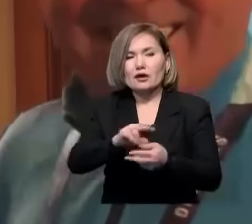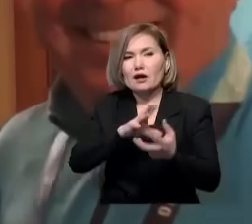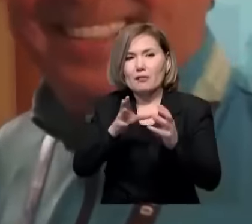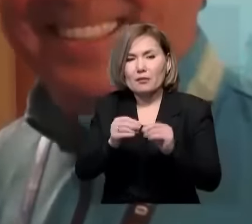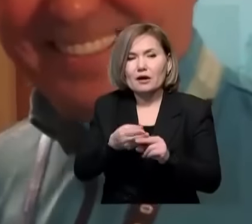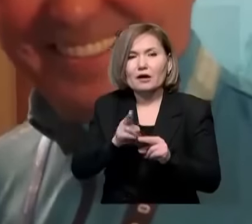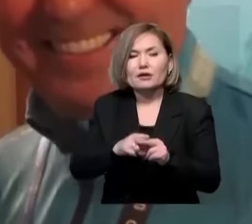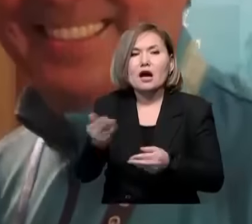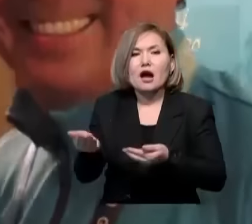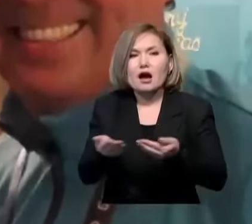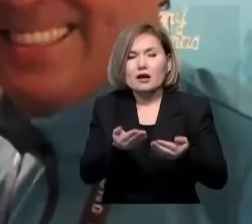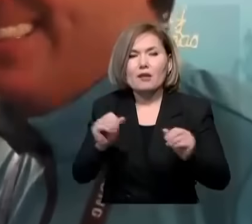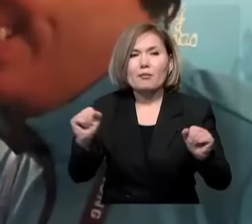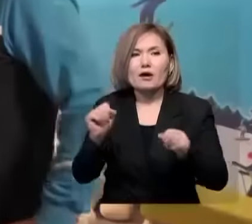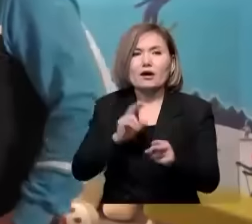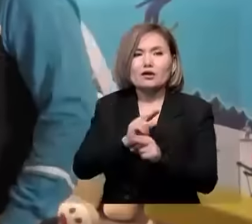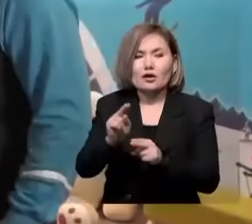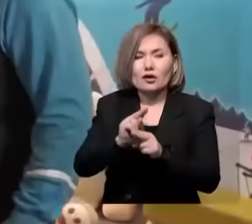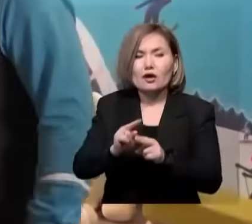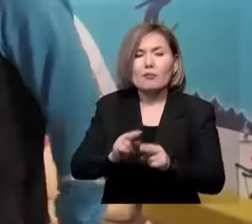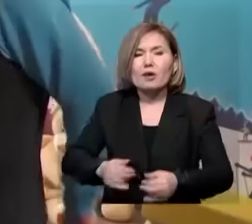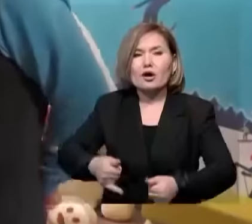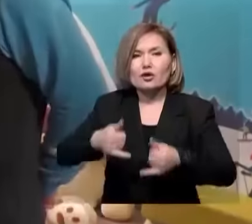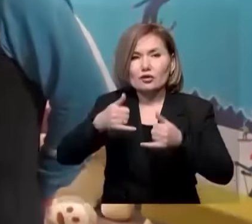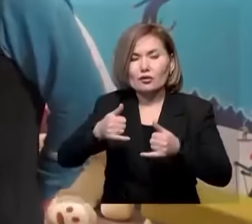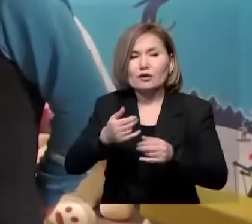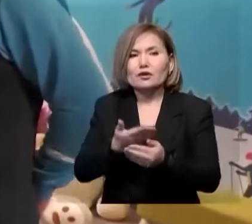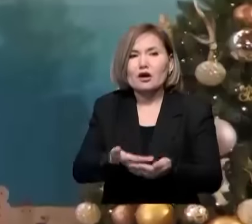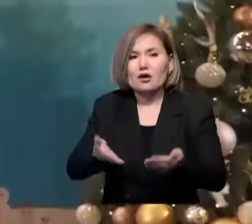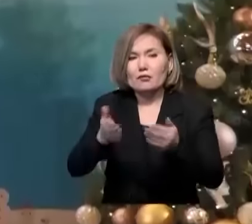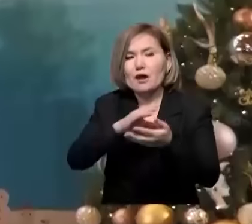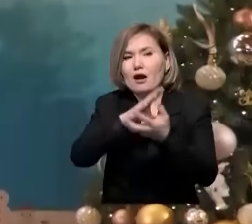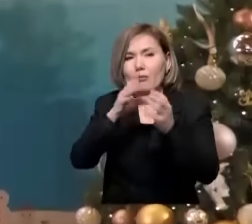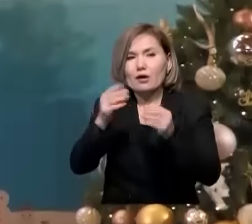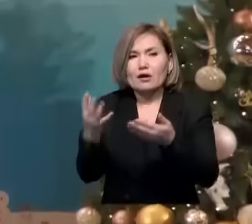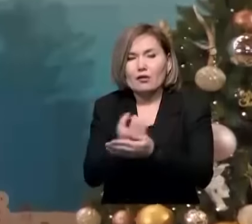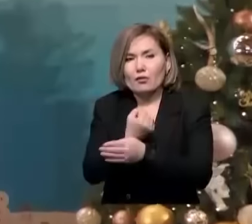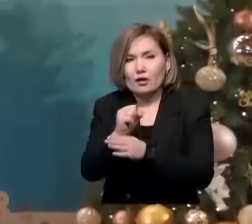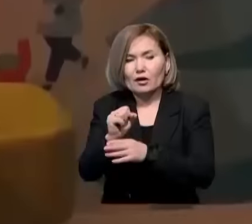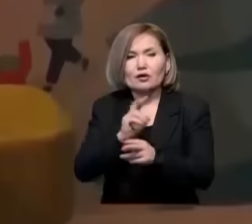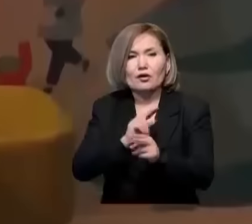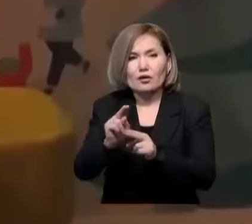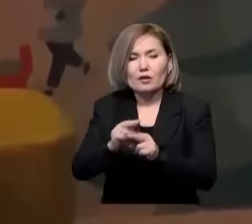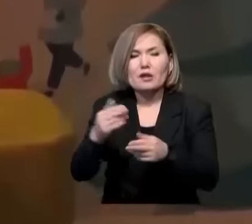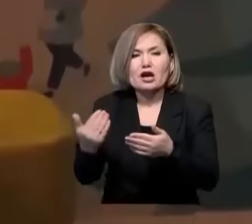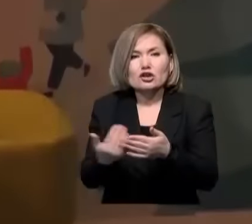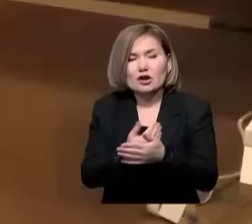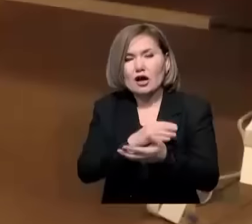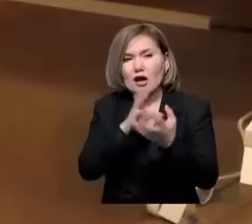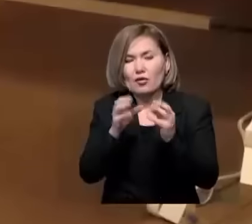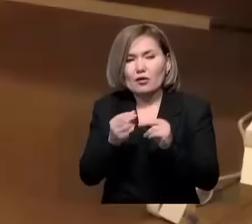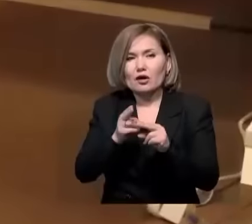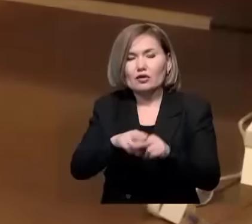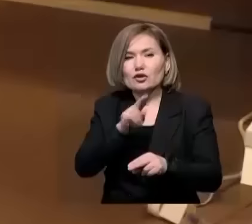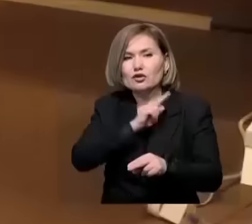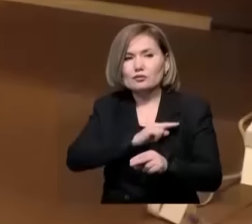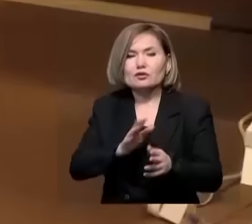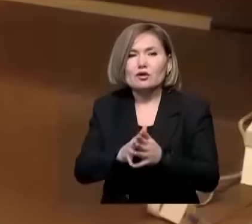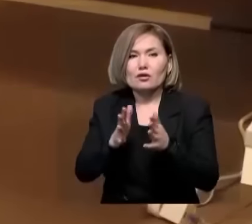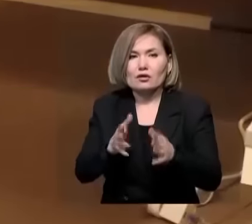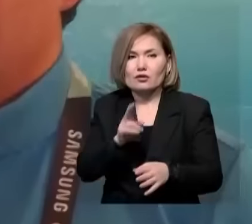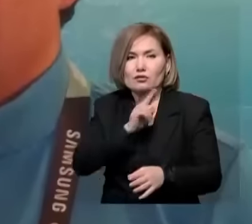Ильяға шаңғы мен секіруден әлем кубогына қатысқан тәжірибесімен спортшыларды дайындауға арналған жаңа кешендердің көп көмегі